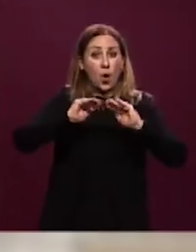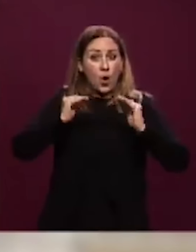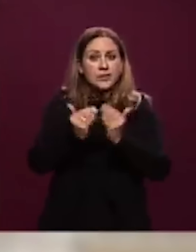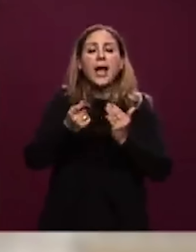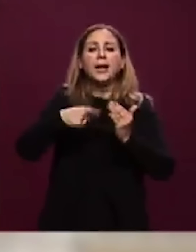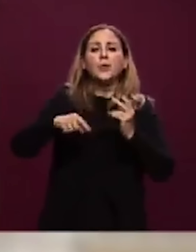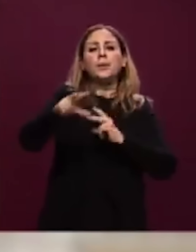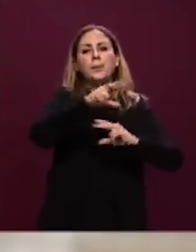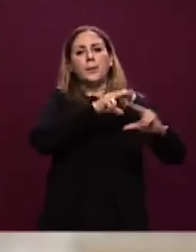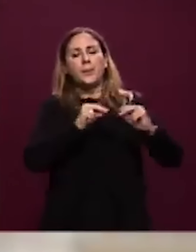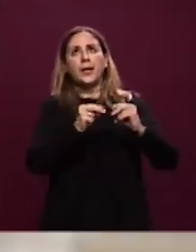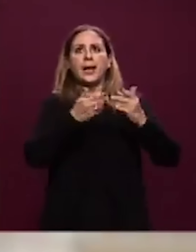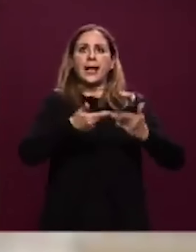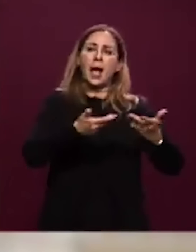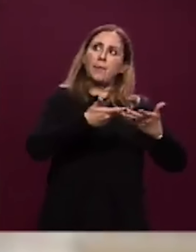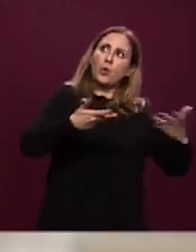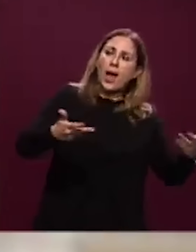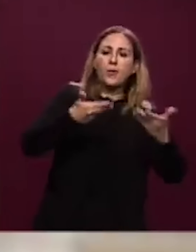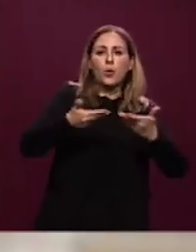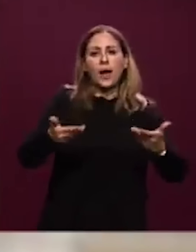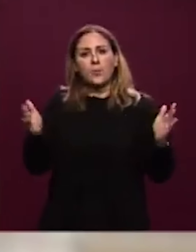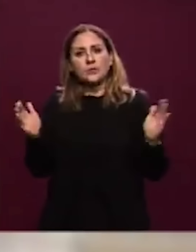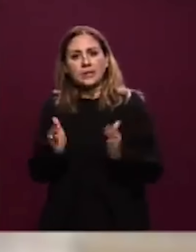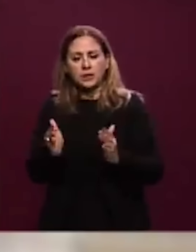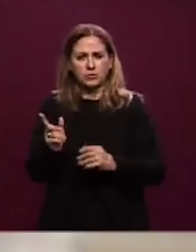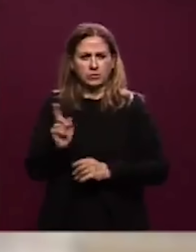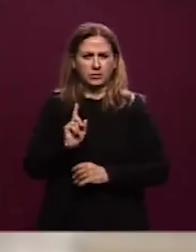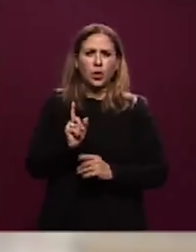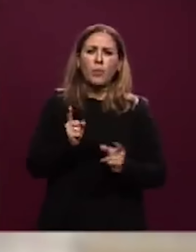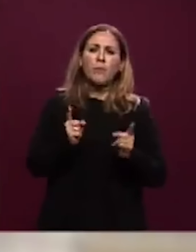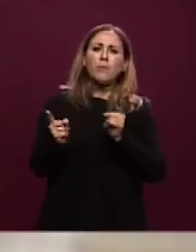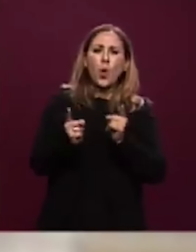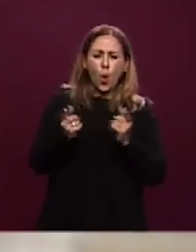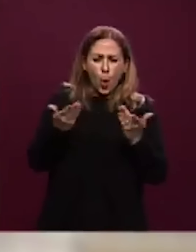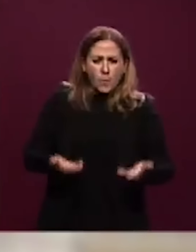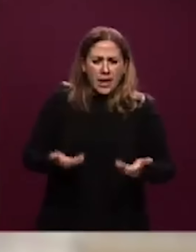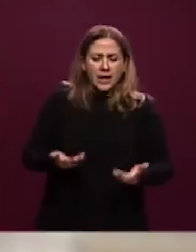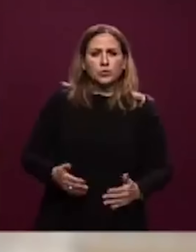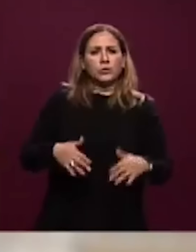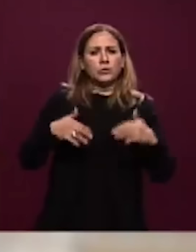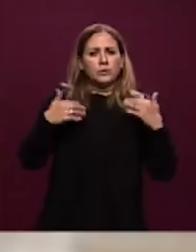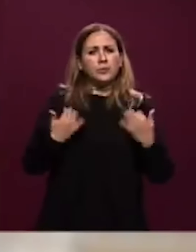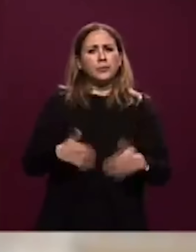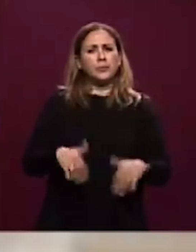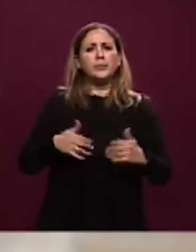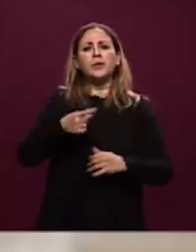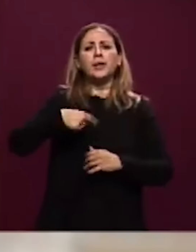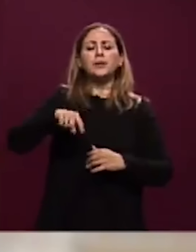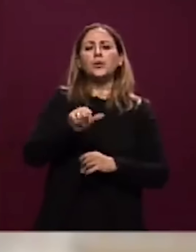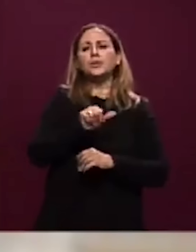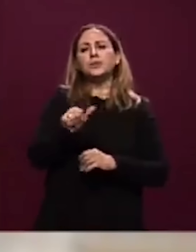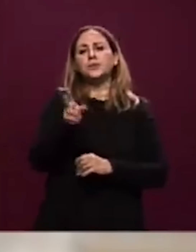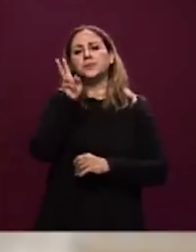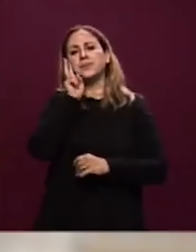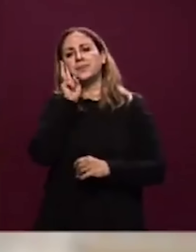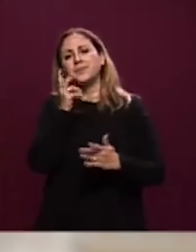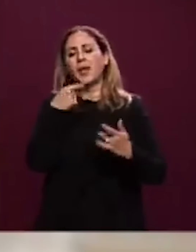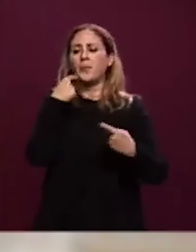che siamo in un momento del genere e buttarla su queste robe e sulle polemichette provinciali del